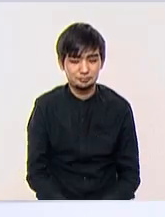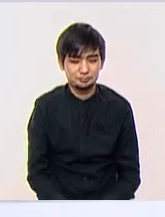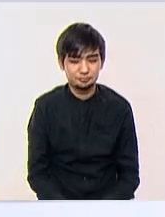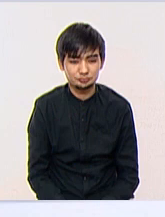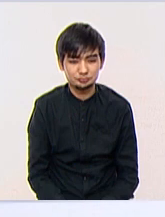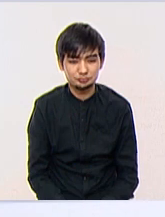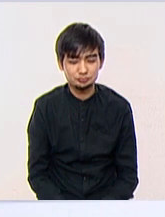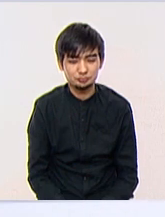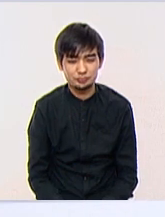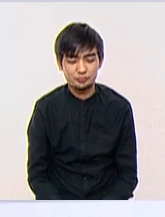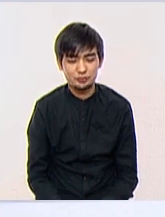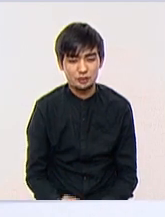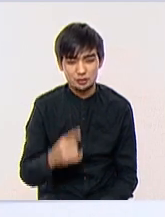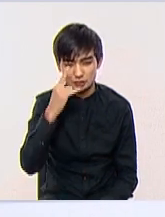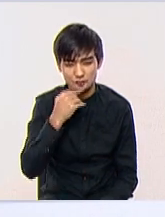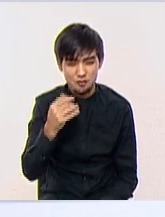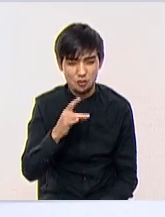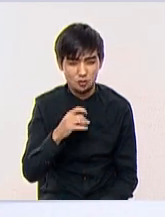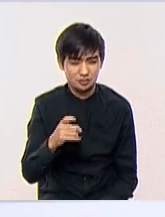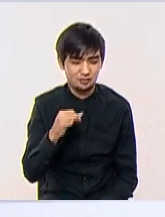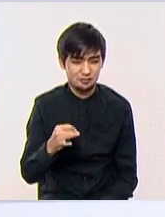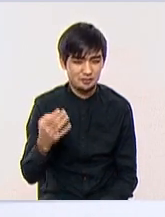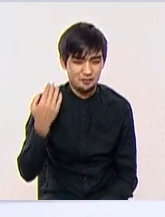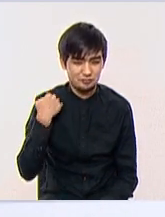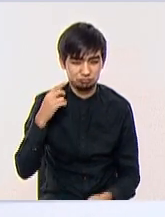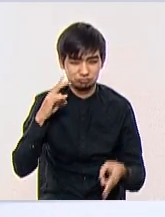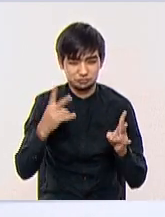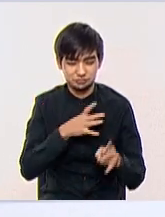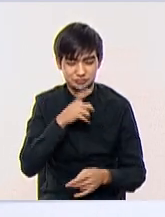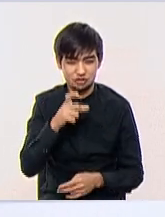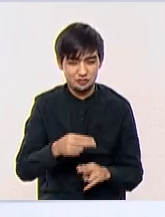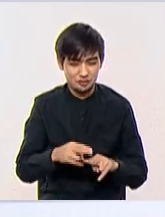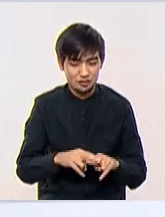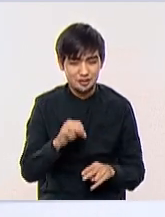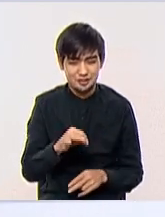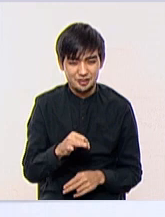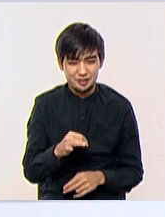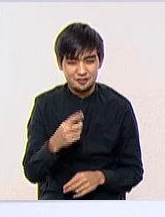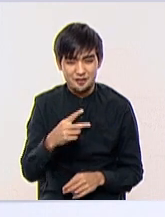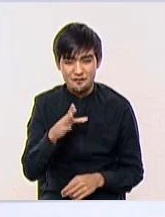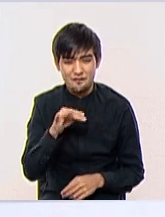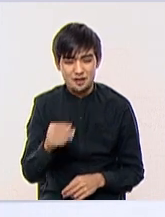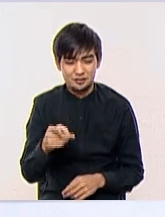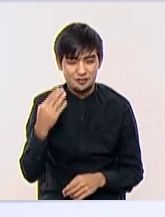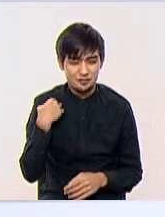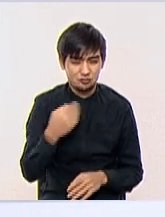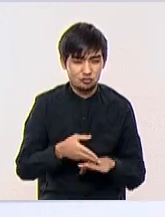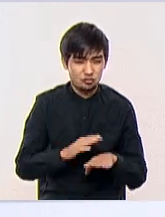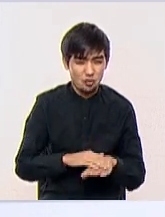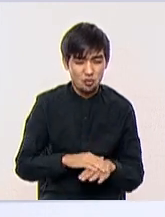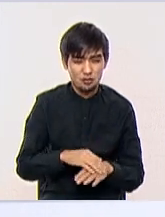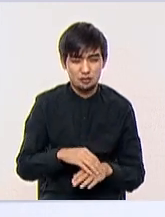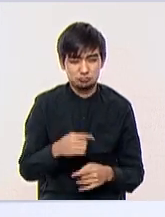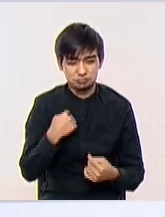Жыр алыбы қазақтың асқақ рухы мен ерлік даңқын әлемге әйгілеп, 20-шы ғасырдағы аса ауыр